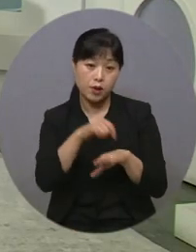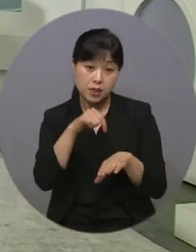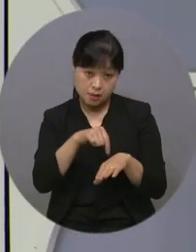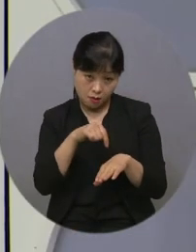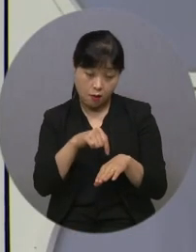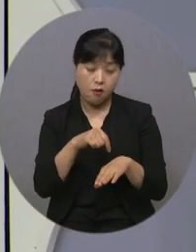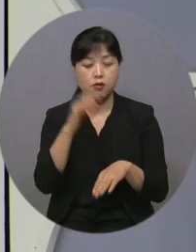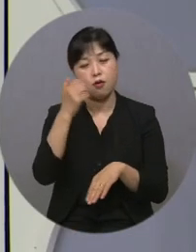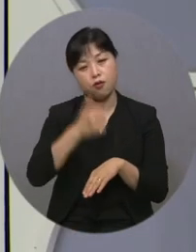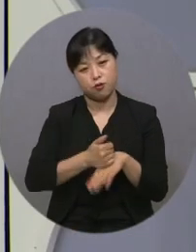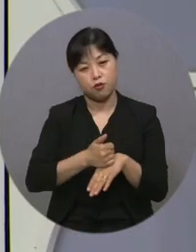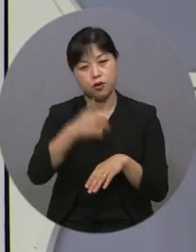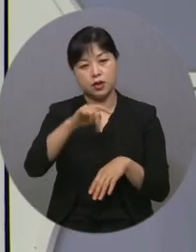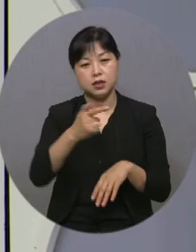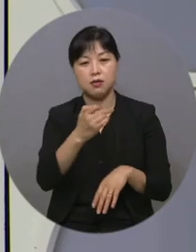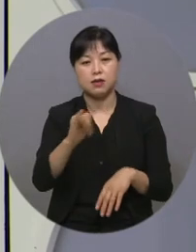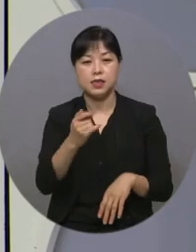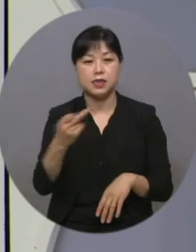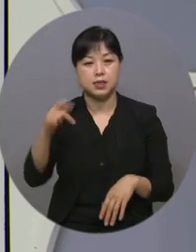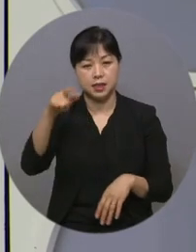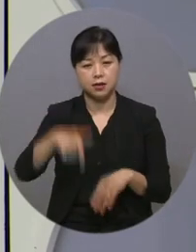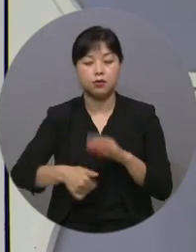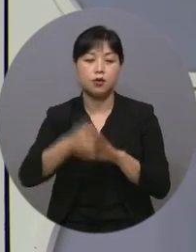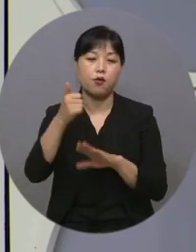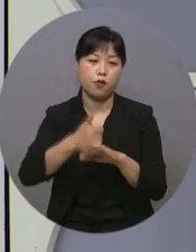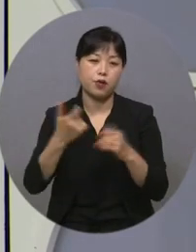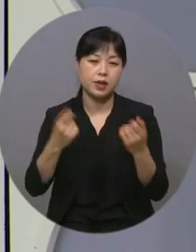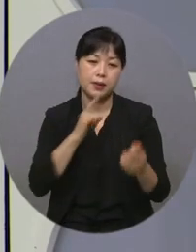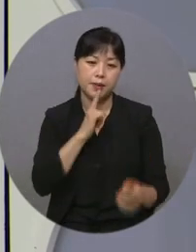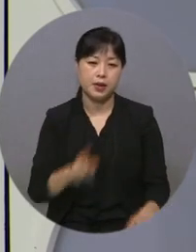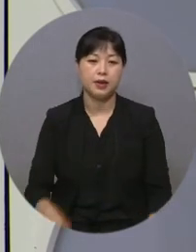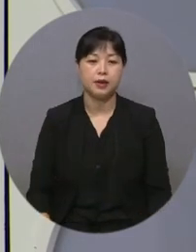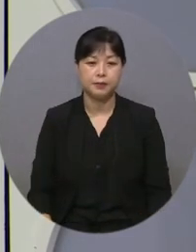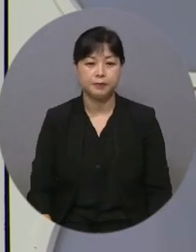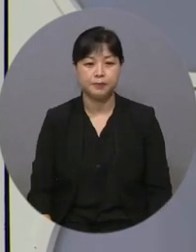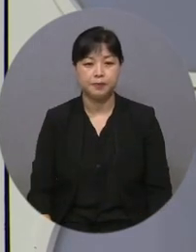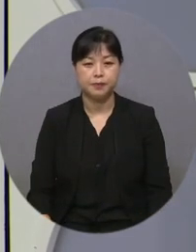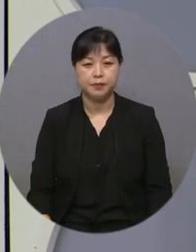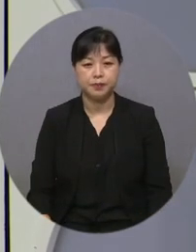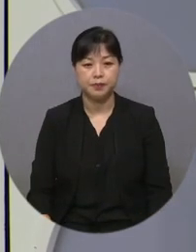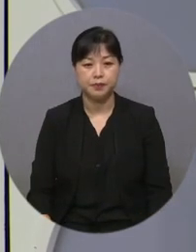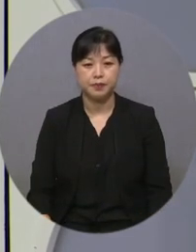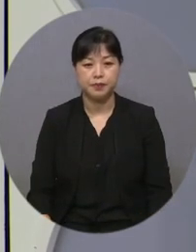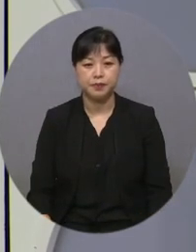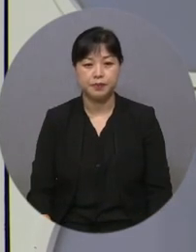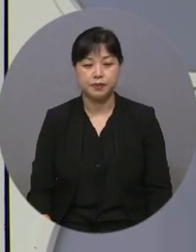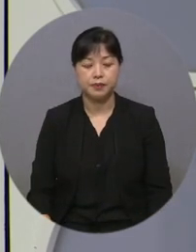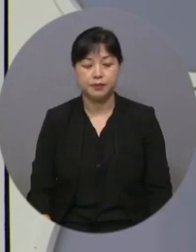해야 전인적인 성공이 돼야 되는 것입니다. 그래서